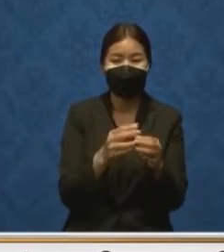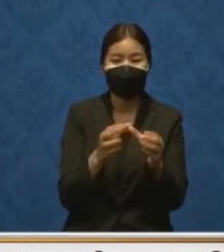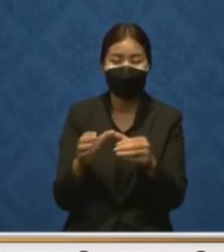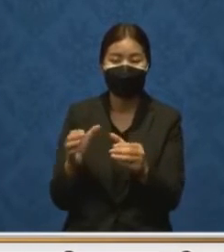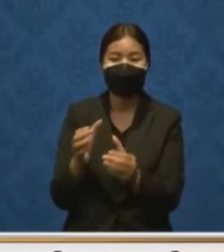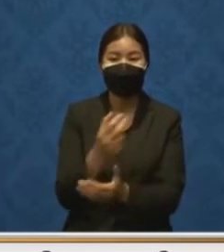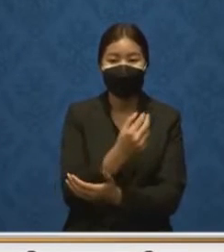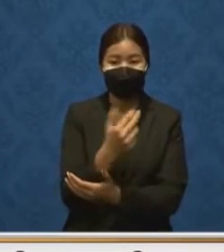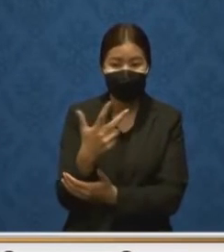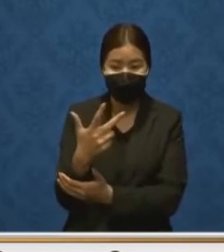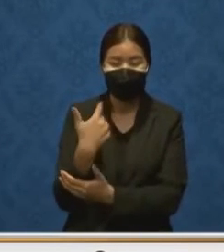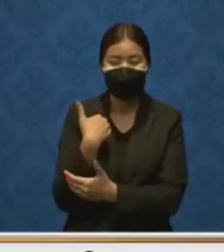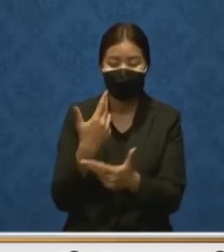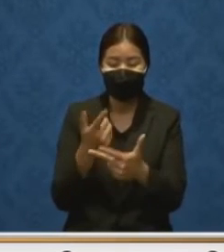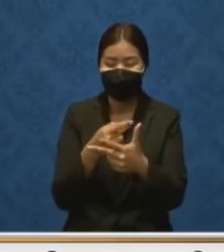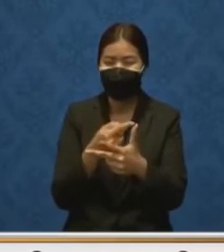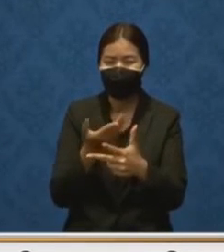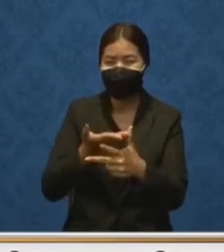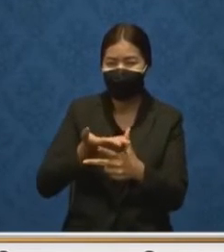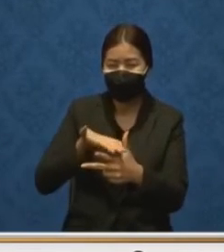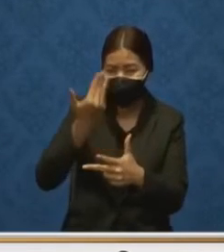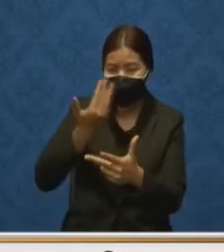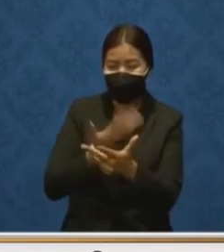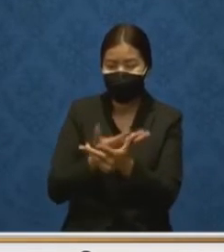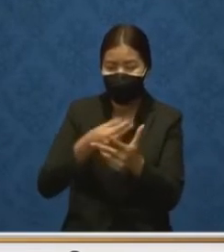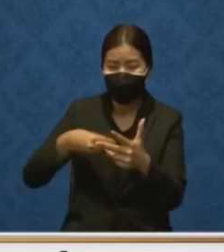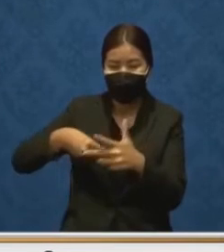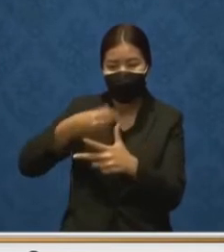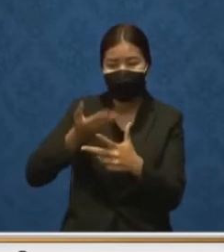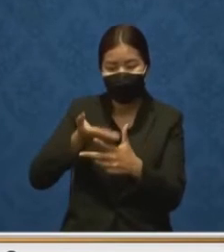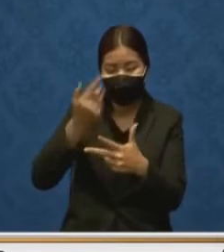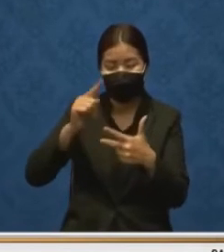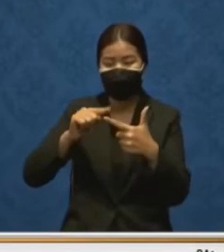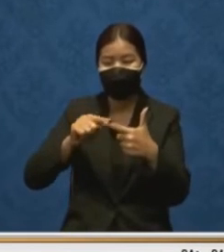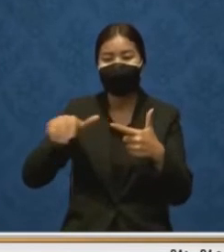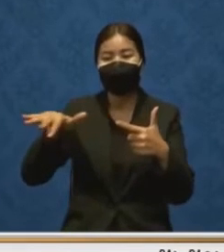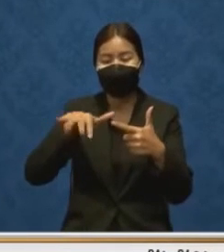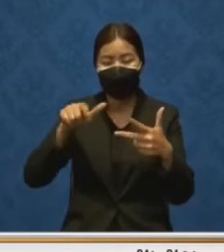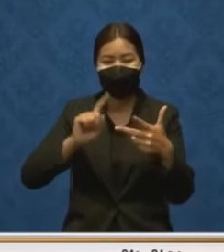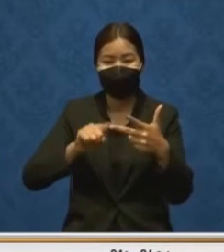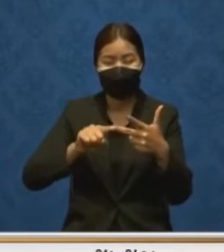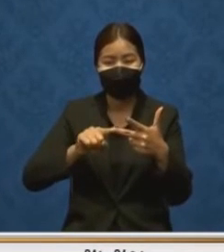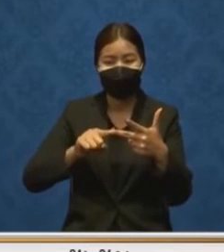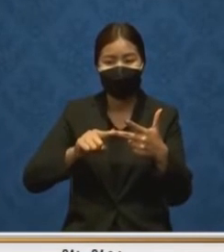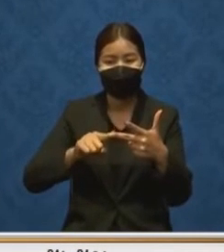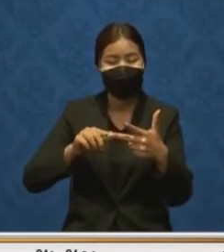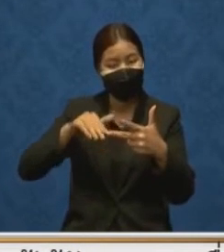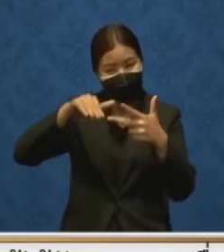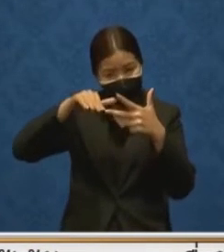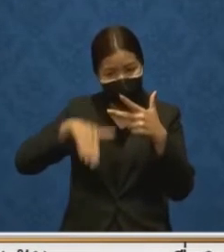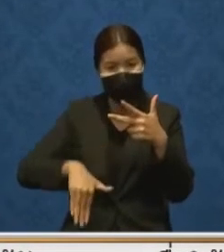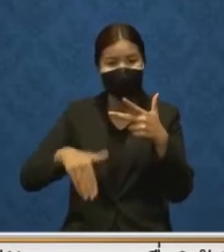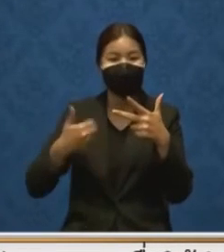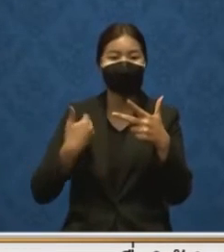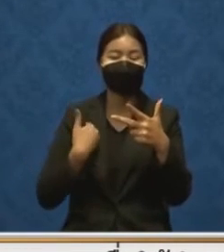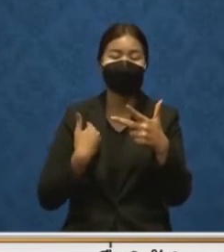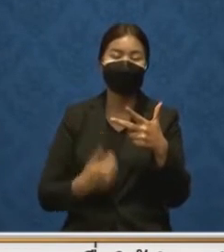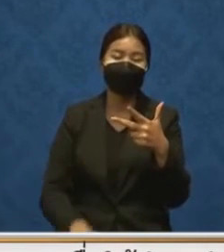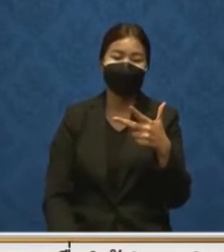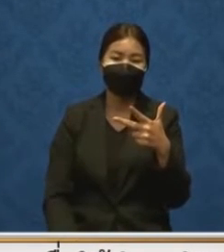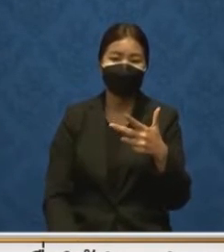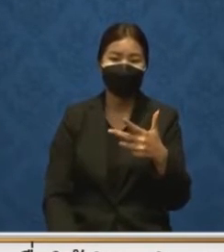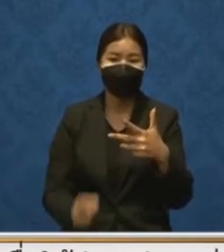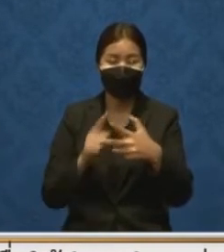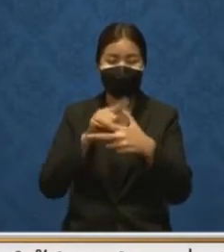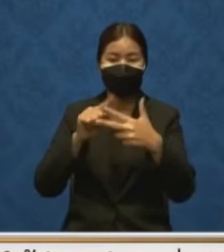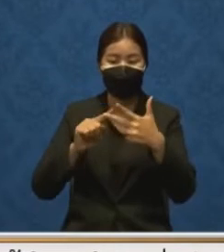นั่นคือกลมที่ราคาสูงขึ้น 2 กล่มราคาทรงตัวแล้วก็ 3 กล่มที่ราคาลดลง อัี้ก็